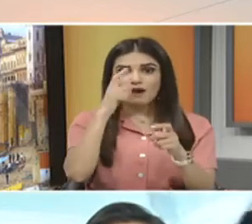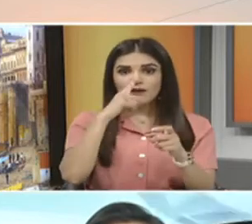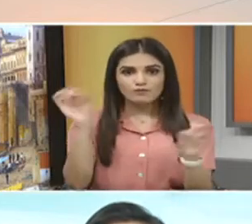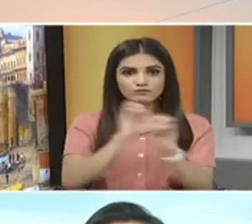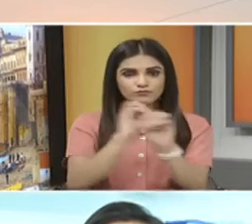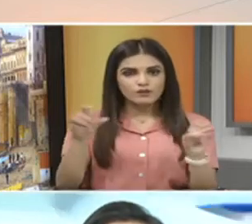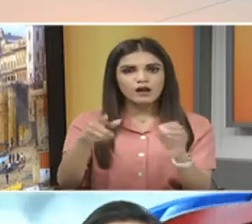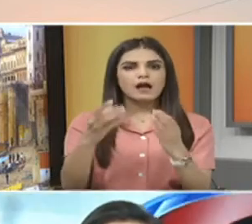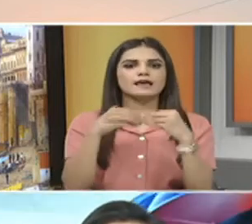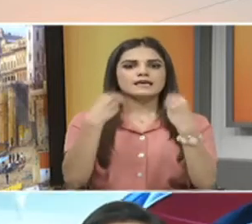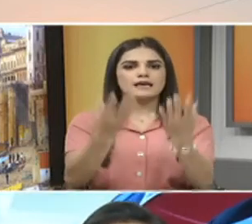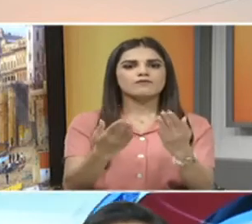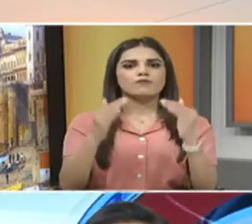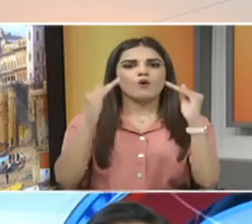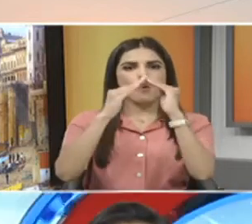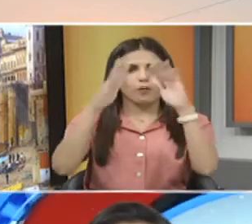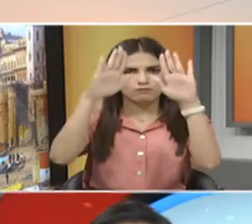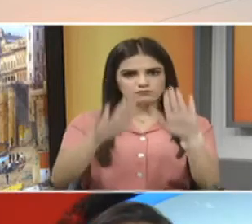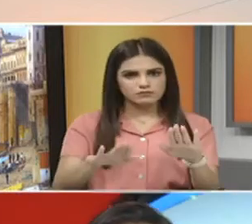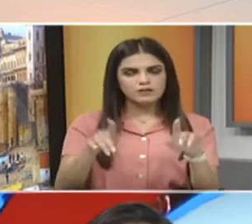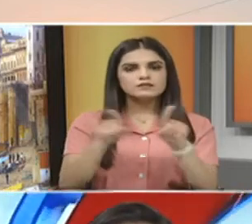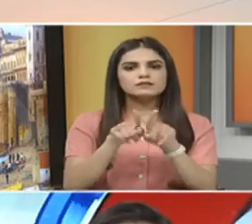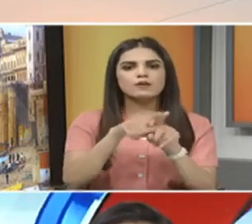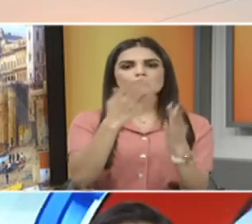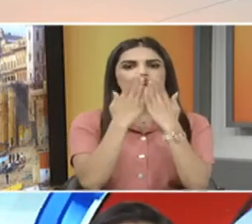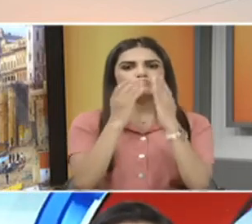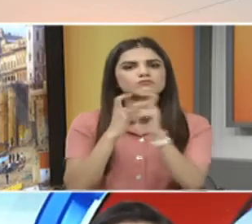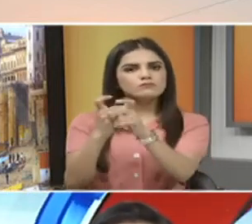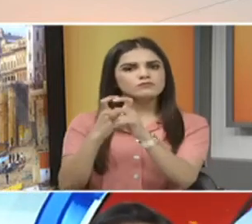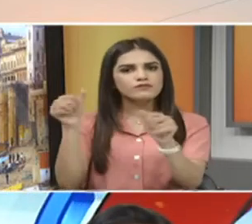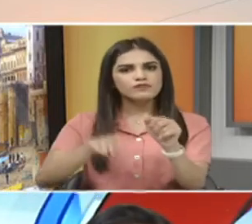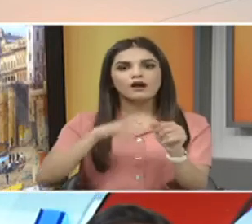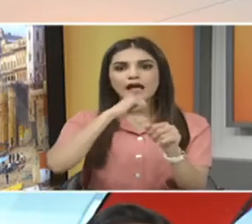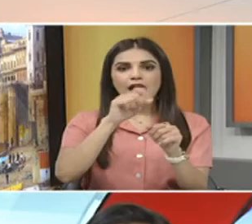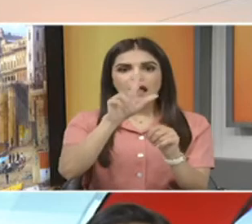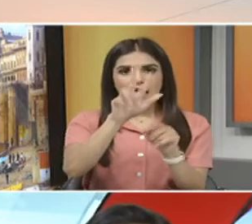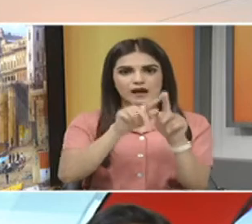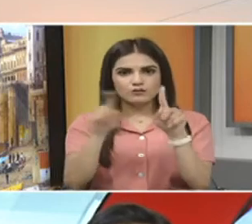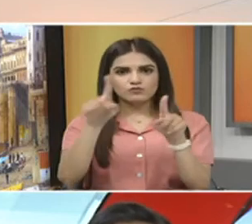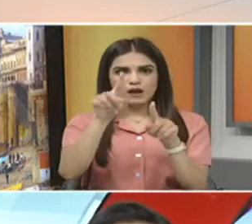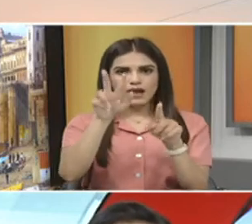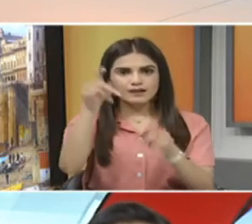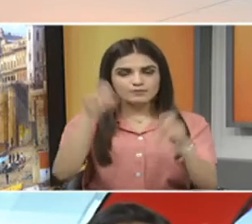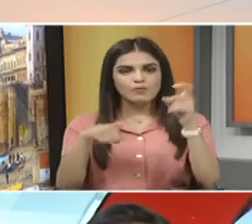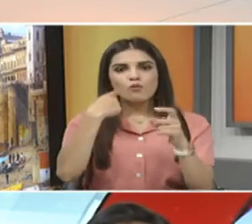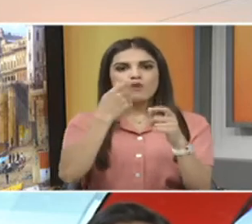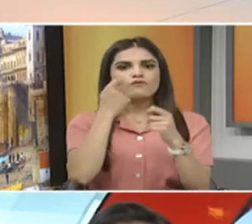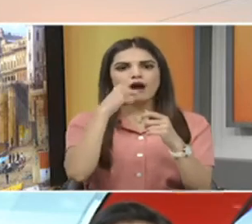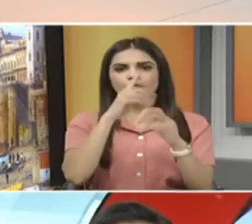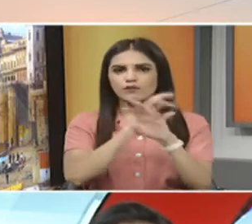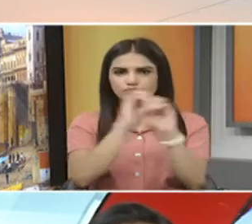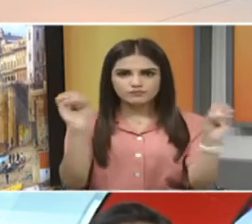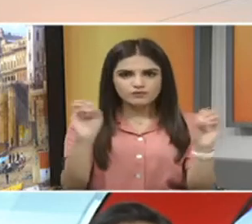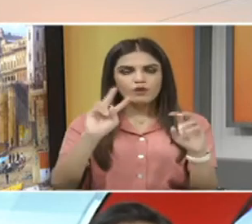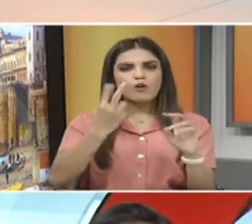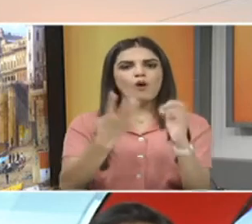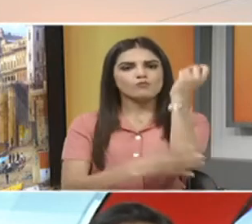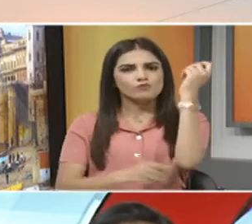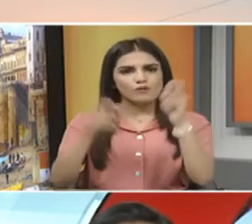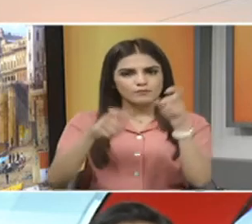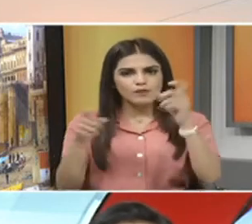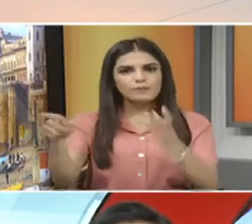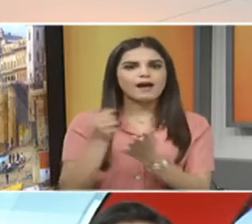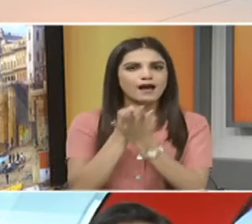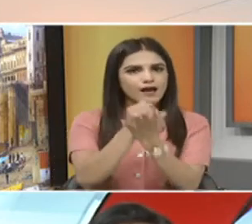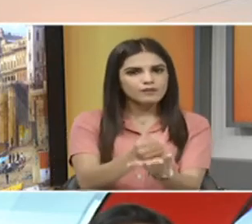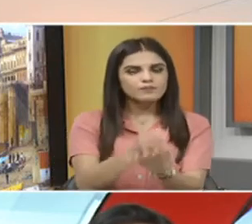है। इसके वजह से स्कूल ना पहुंच पाए 8 से 18 साल के अनाथ और बेसहारा और गरीब बच्चों की